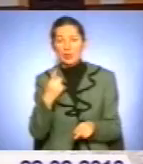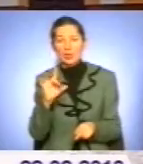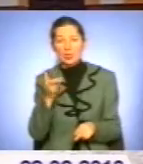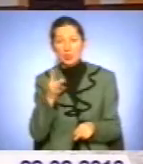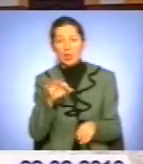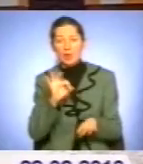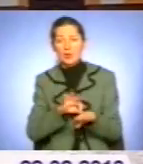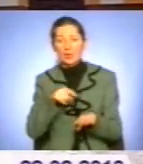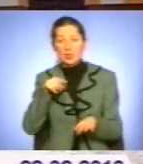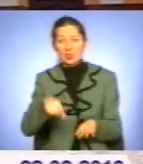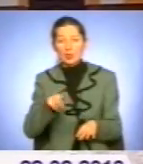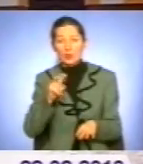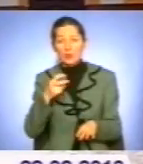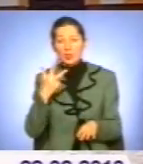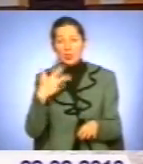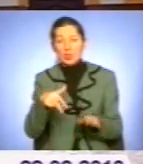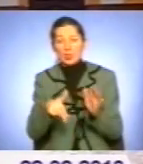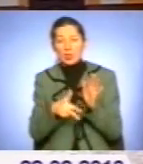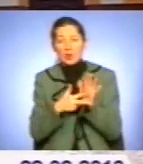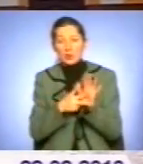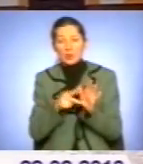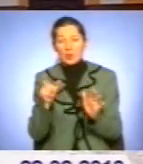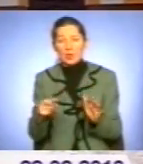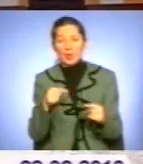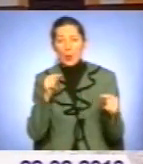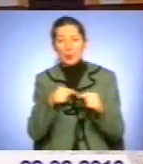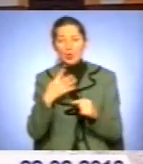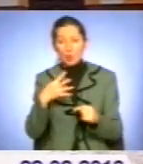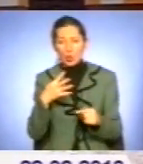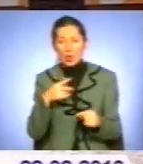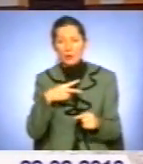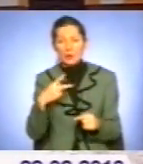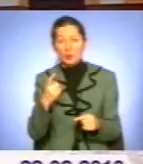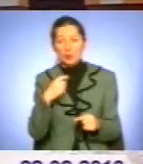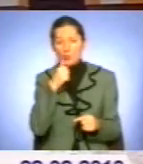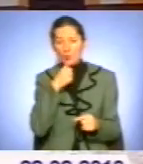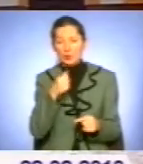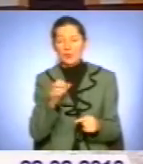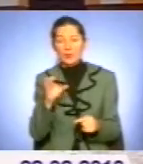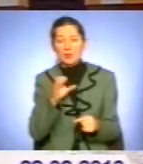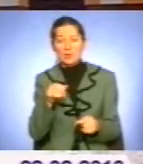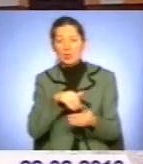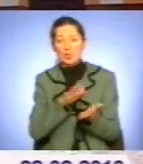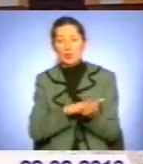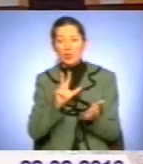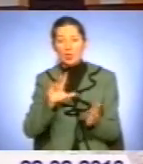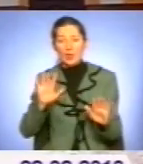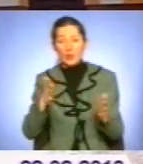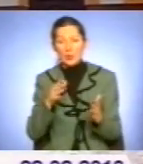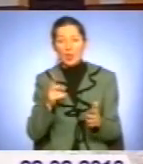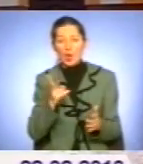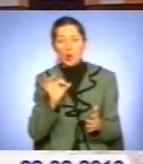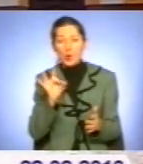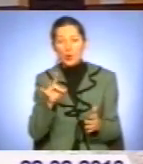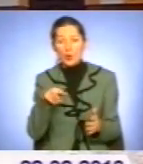захворіло 1238 осіб проти 40 у 2011 році. В січні в нас зареєстровано 3 випадки кору, і